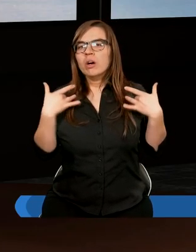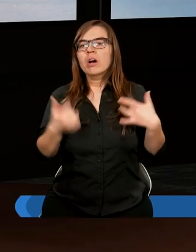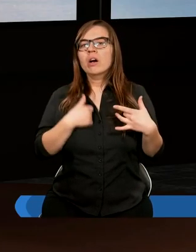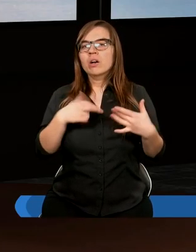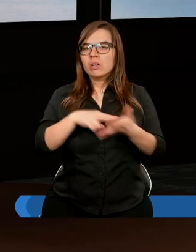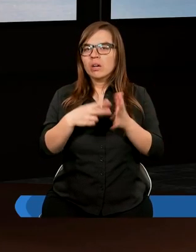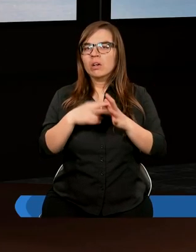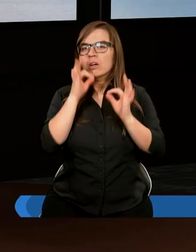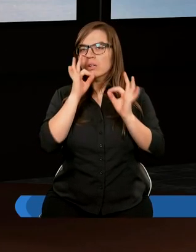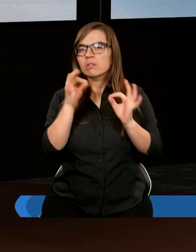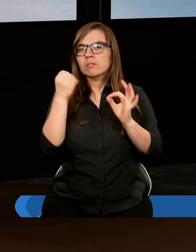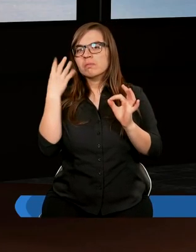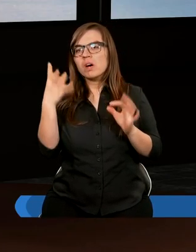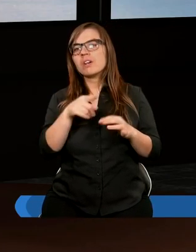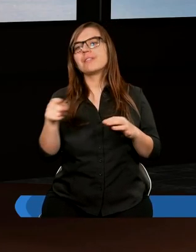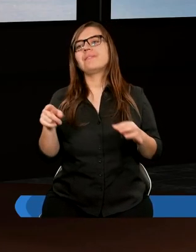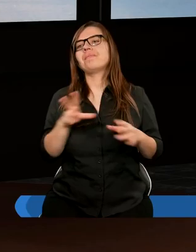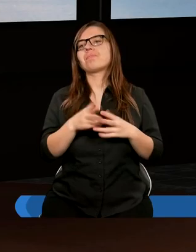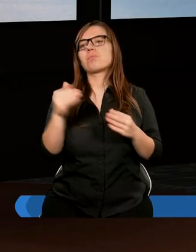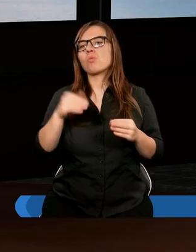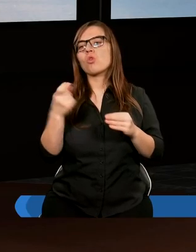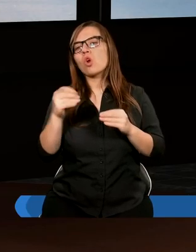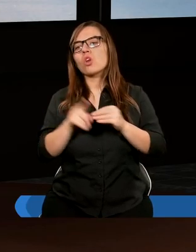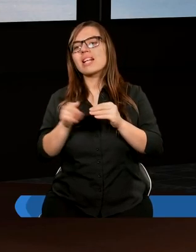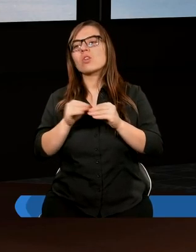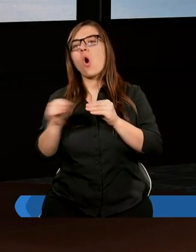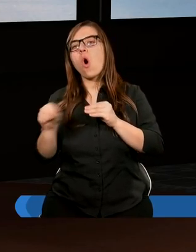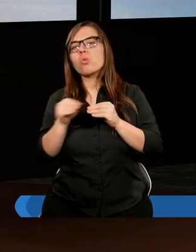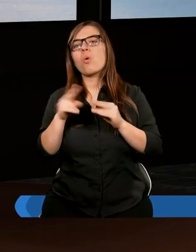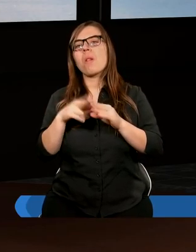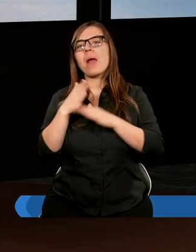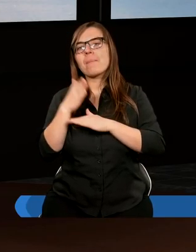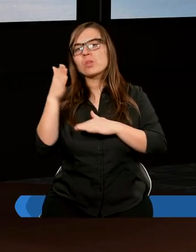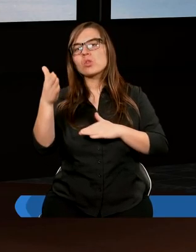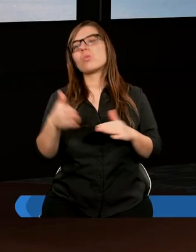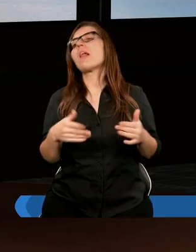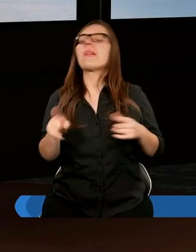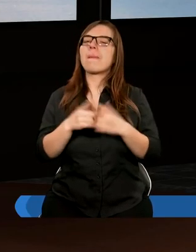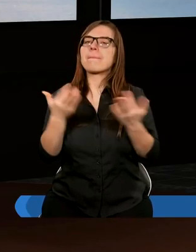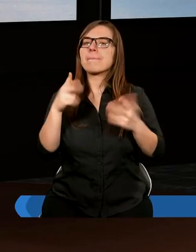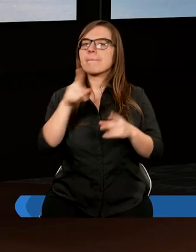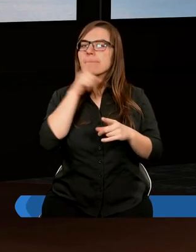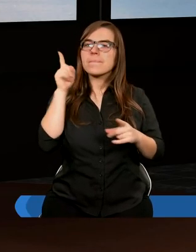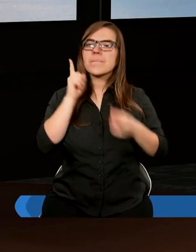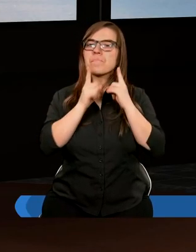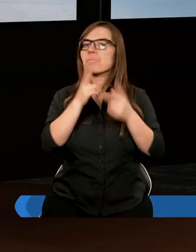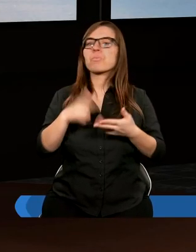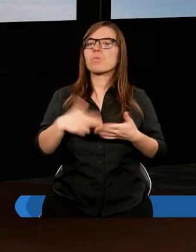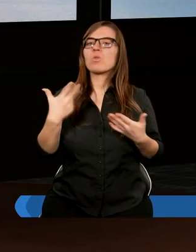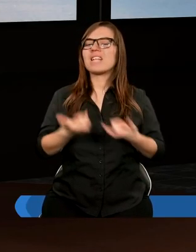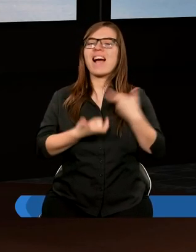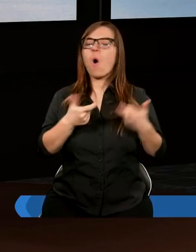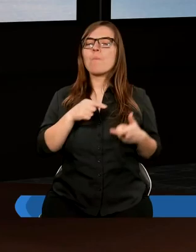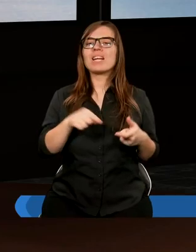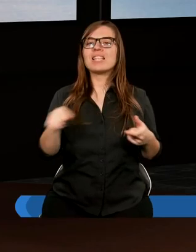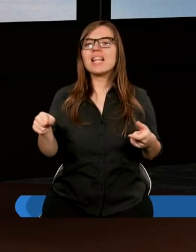też rozplanować mądrze, ale jeżeli można też odłożyć. Rozmawiałam z wieloma ludźmi, którzy nie robili tego,